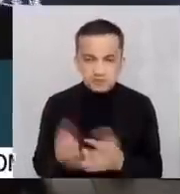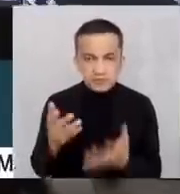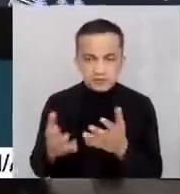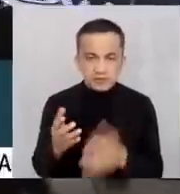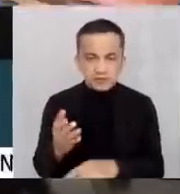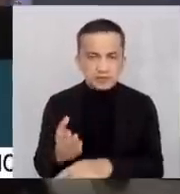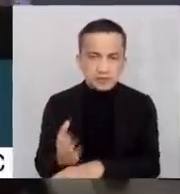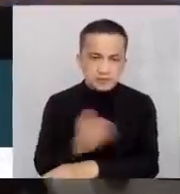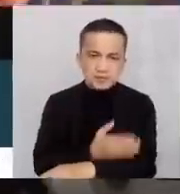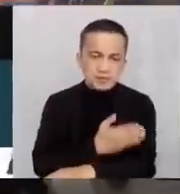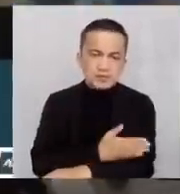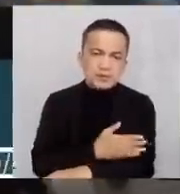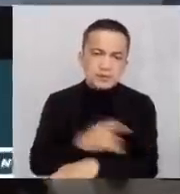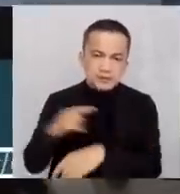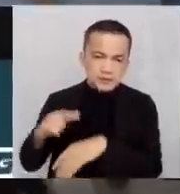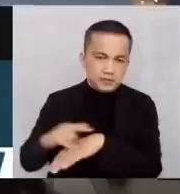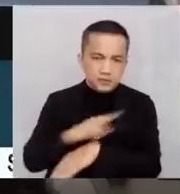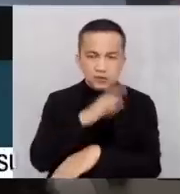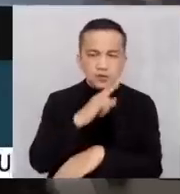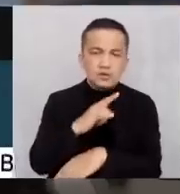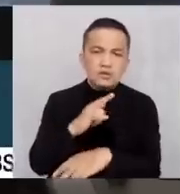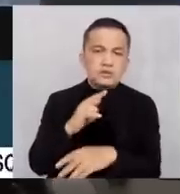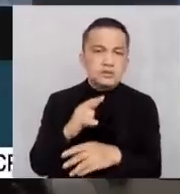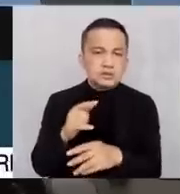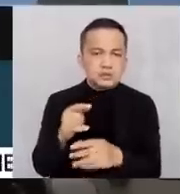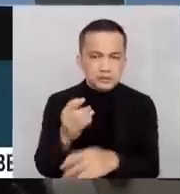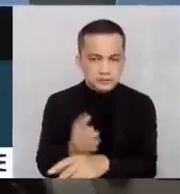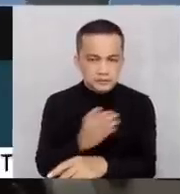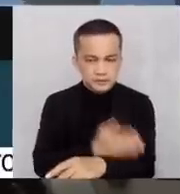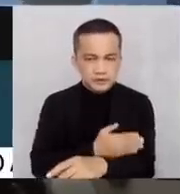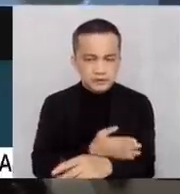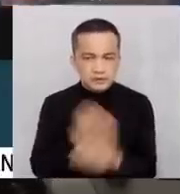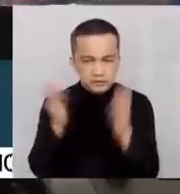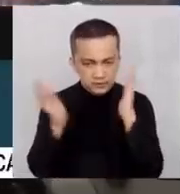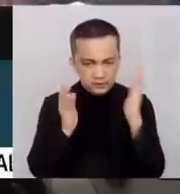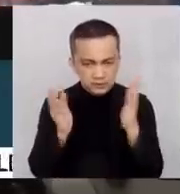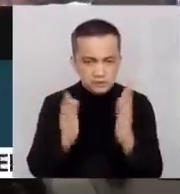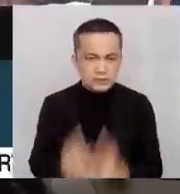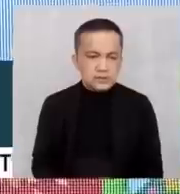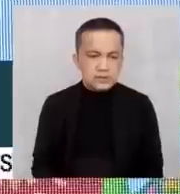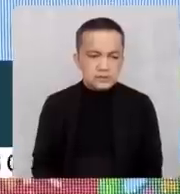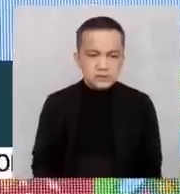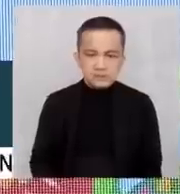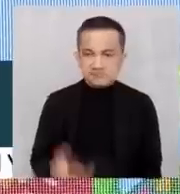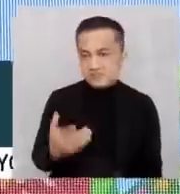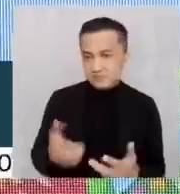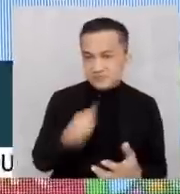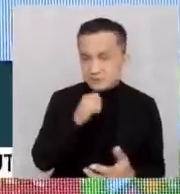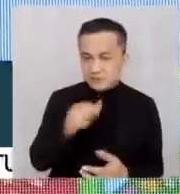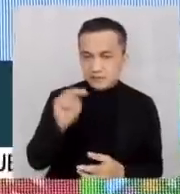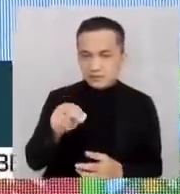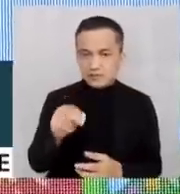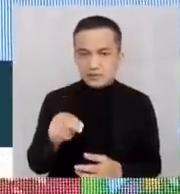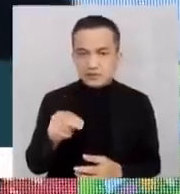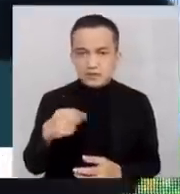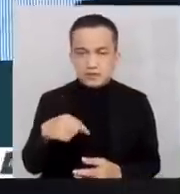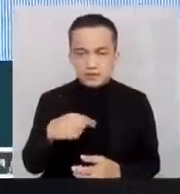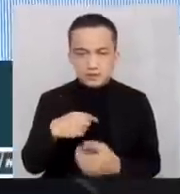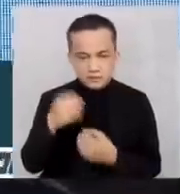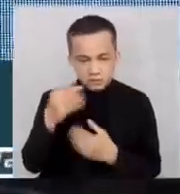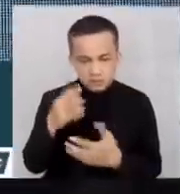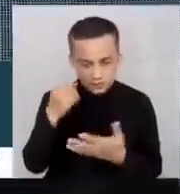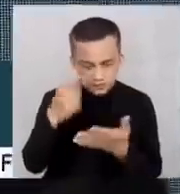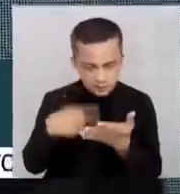airport, ma-improve yung ating services sa tourism, hindi naman kailangan ito. So that will be our basis din, ano,